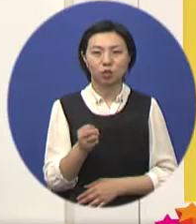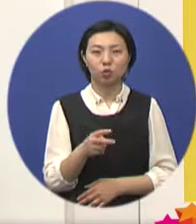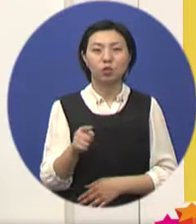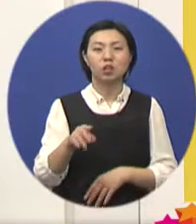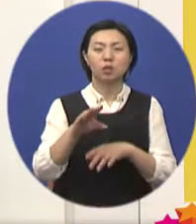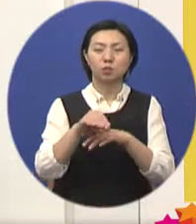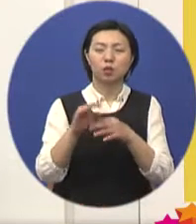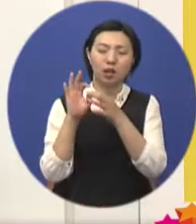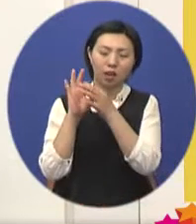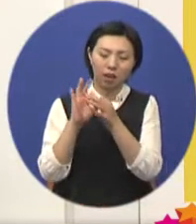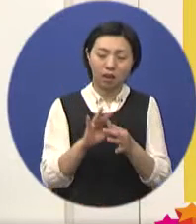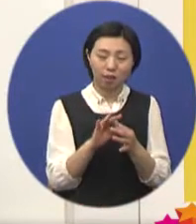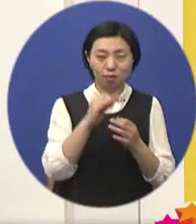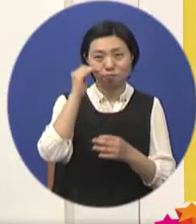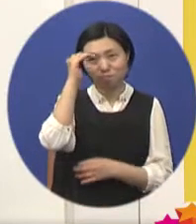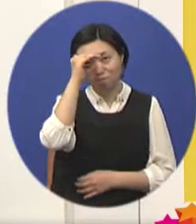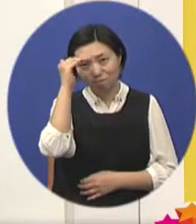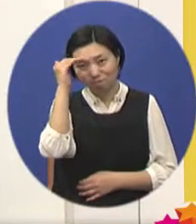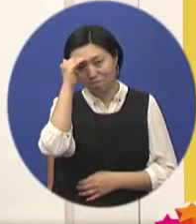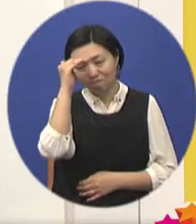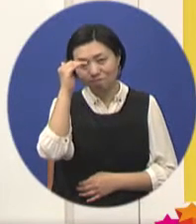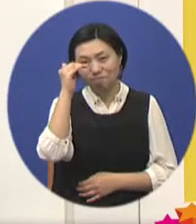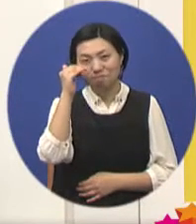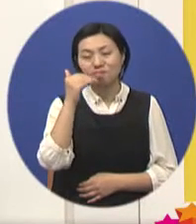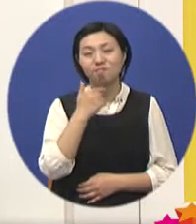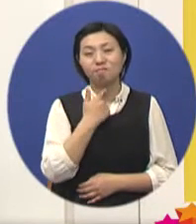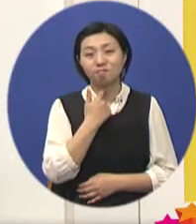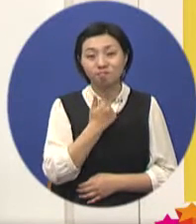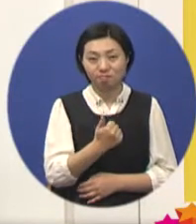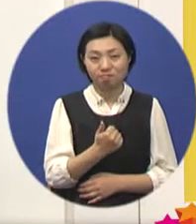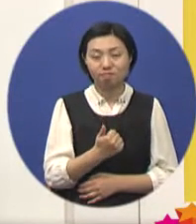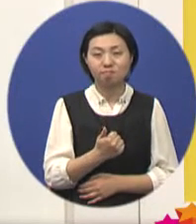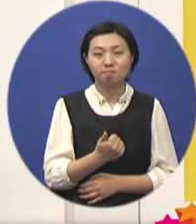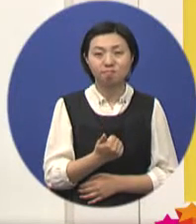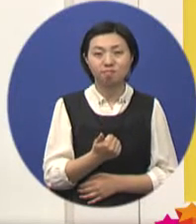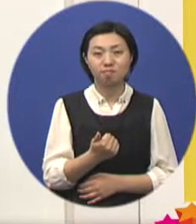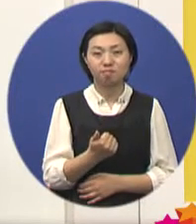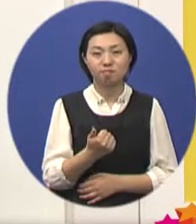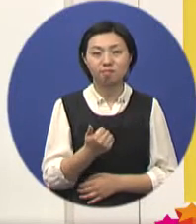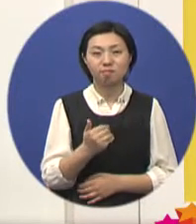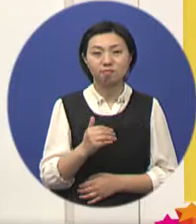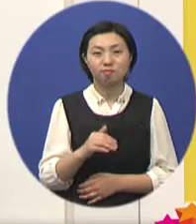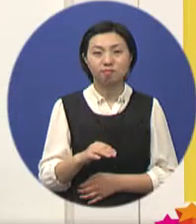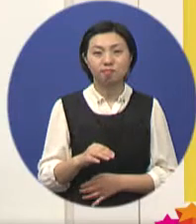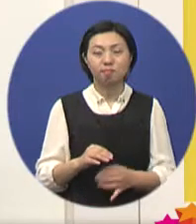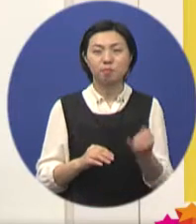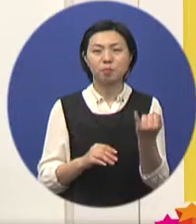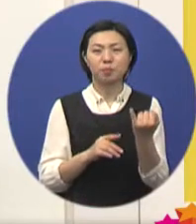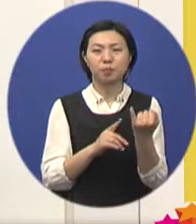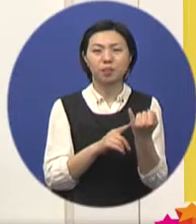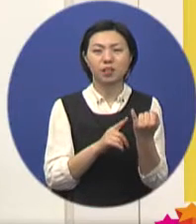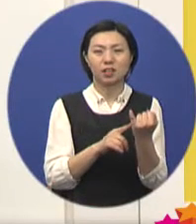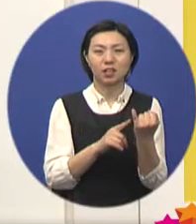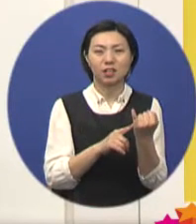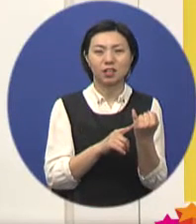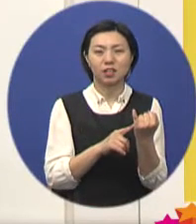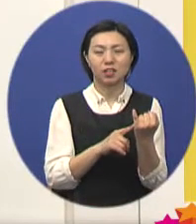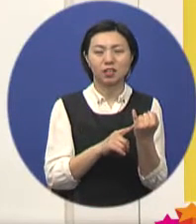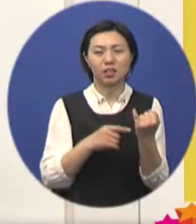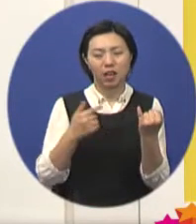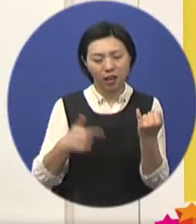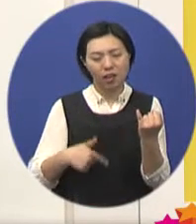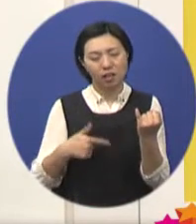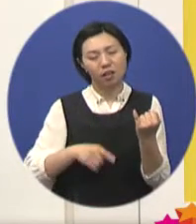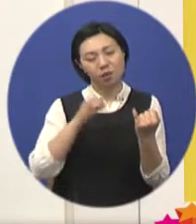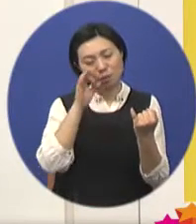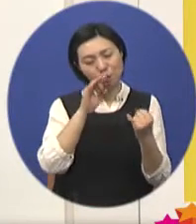보고 했는데 네. 이효정 가수님은 뭐 내 보기는 항상